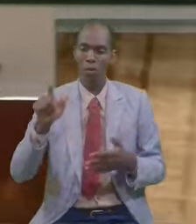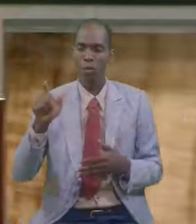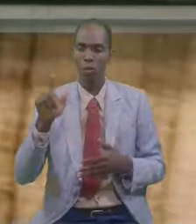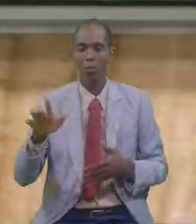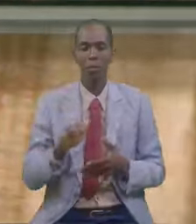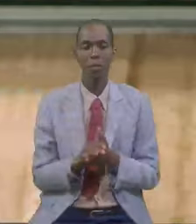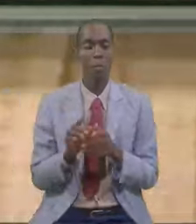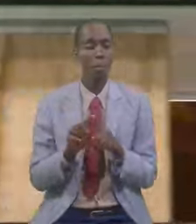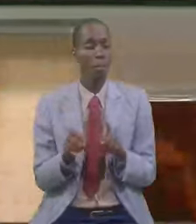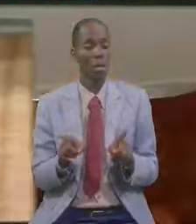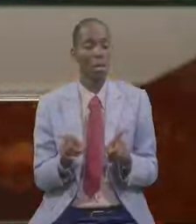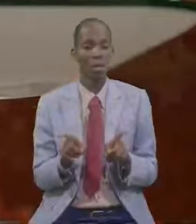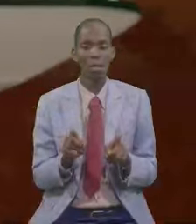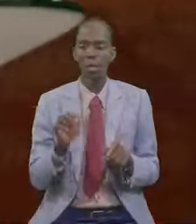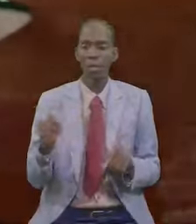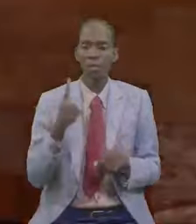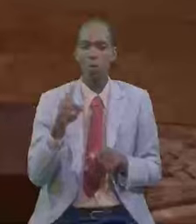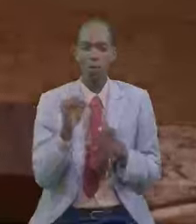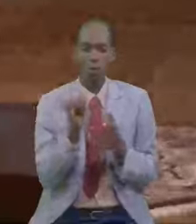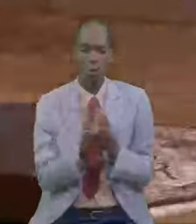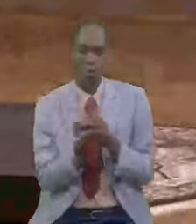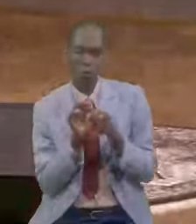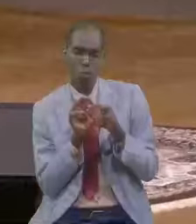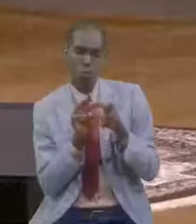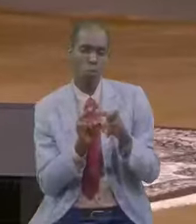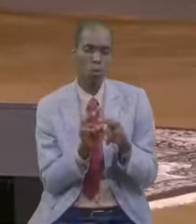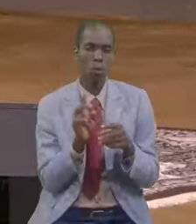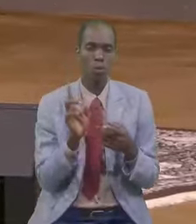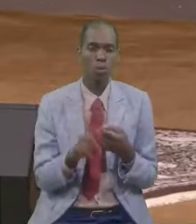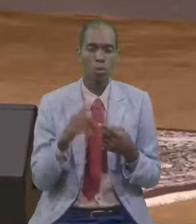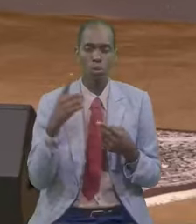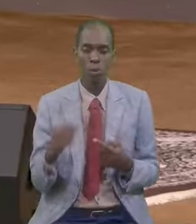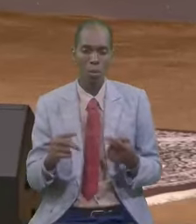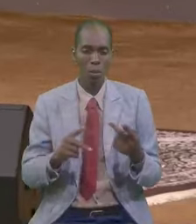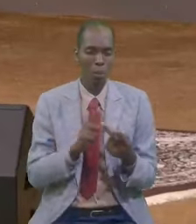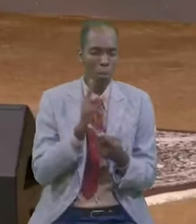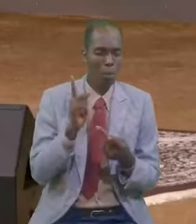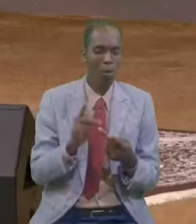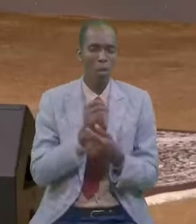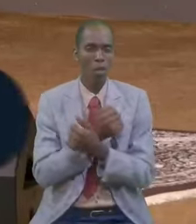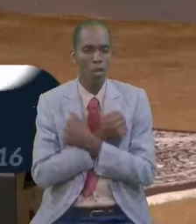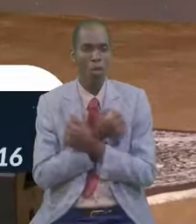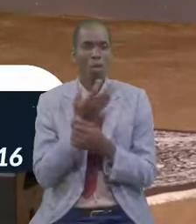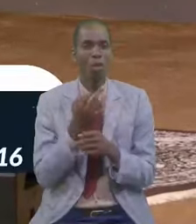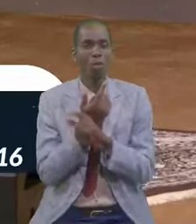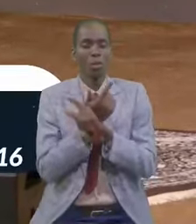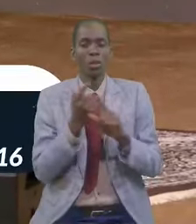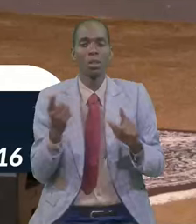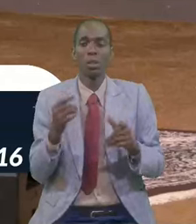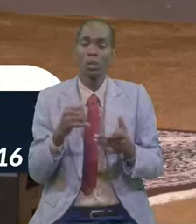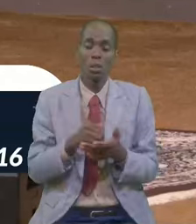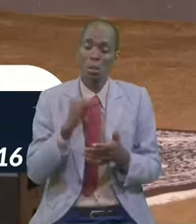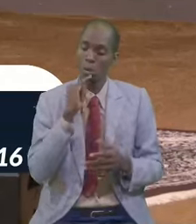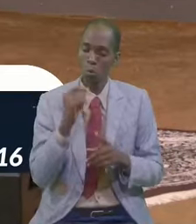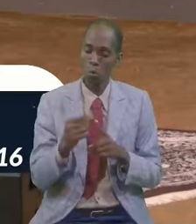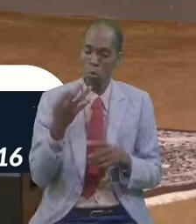Jacques 1, 25. Mais celui qui aura plongé les regards dans la loi parfaite, la loi de la liberté, c'est